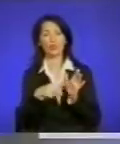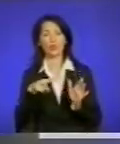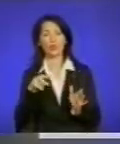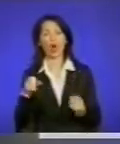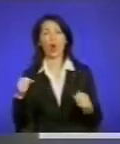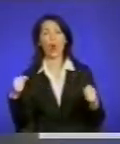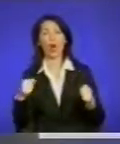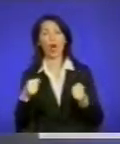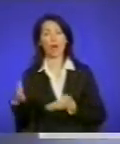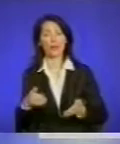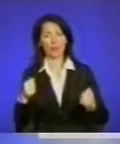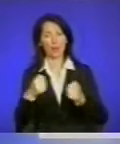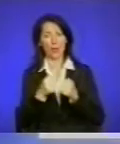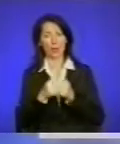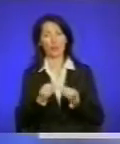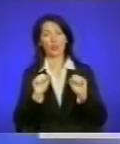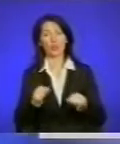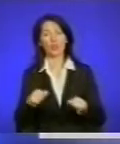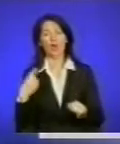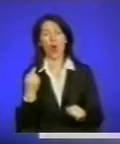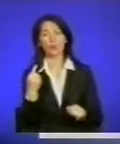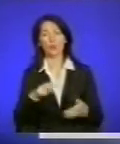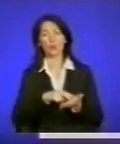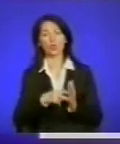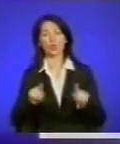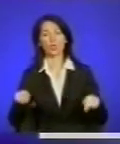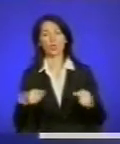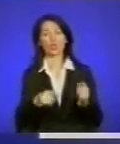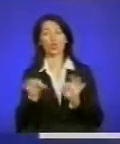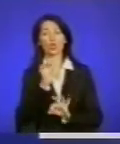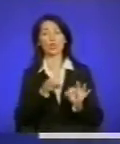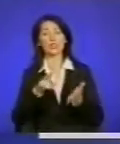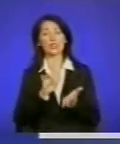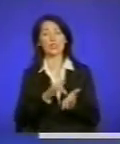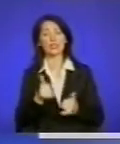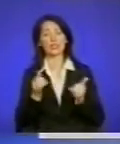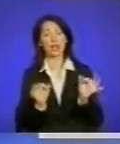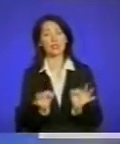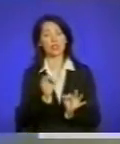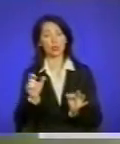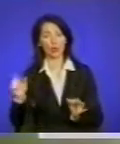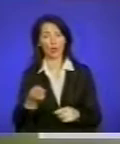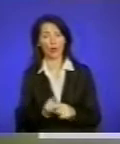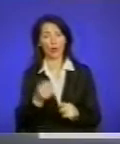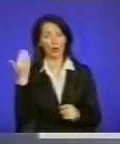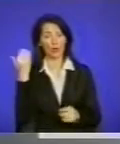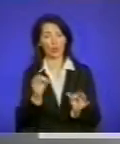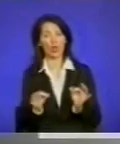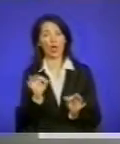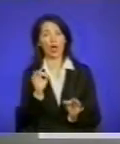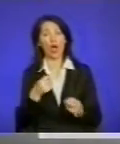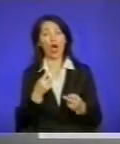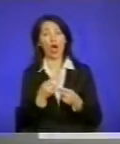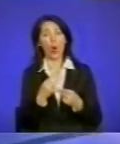Влада області планує створити консультаційний адаптаційний центр для засуджених, у якому колишнім ув'язненим допомагатимуть повернутися до